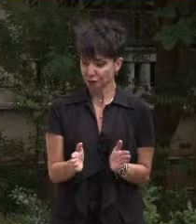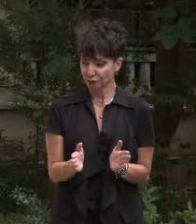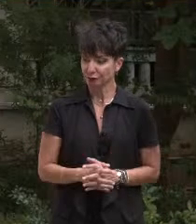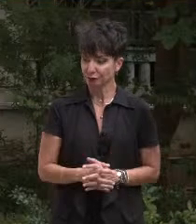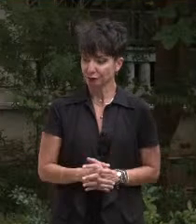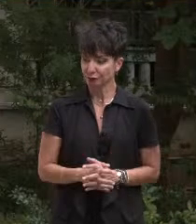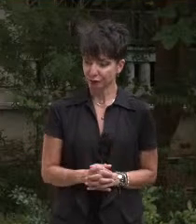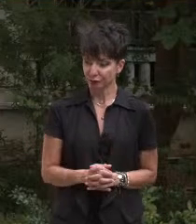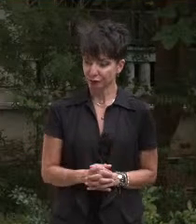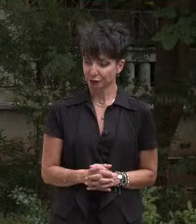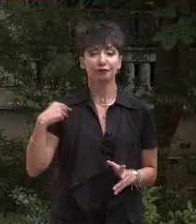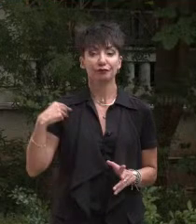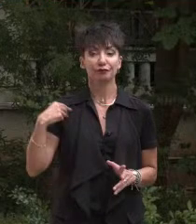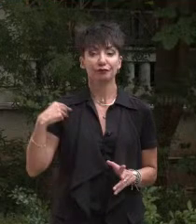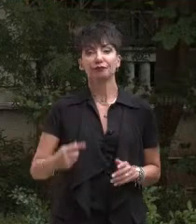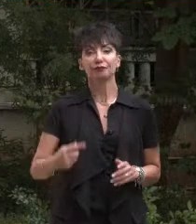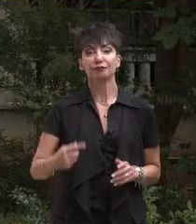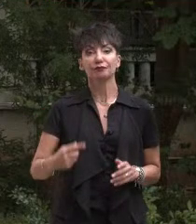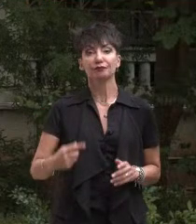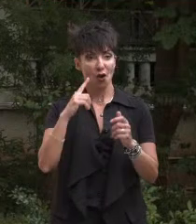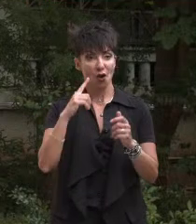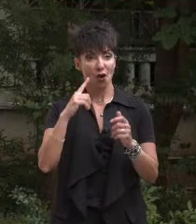Συνεχίζουμε με τα βραβεία των δημοτικών σχολείων.